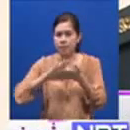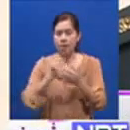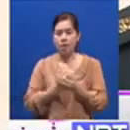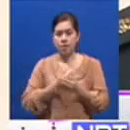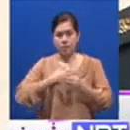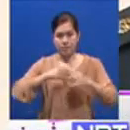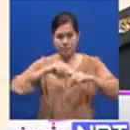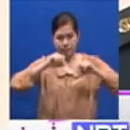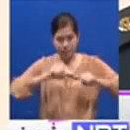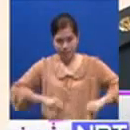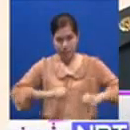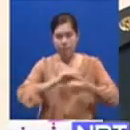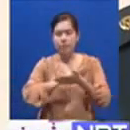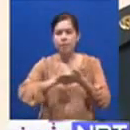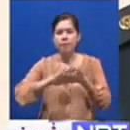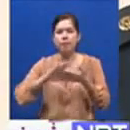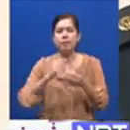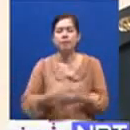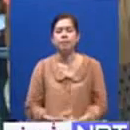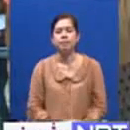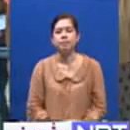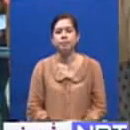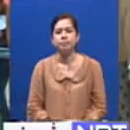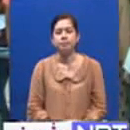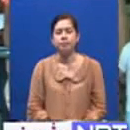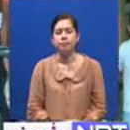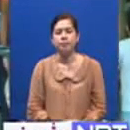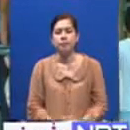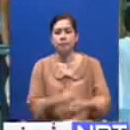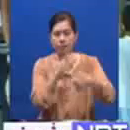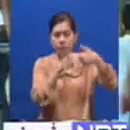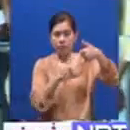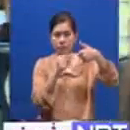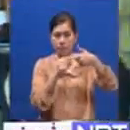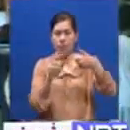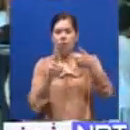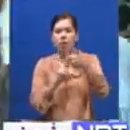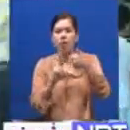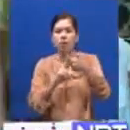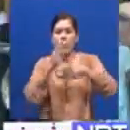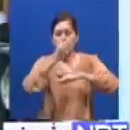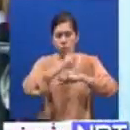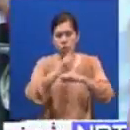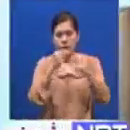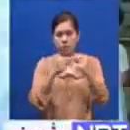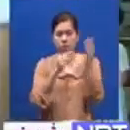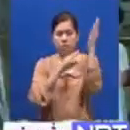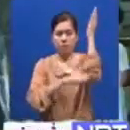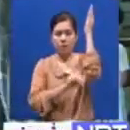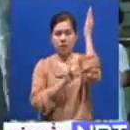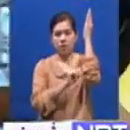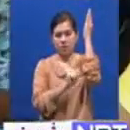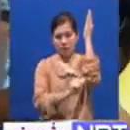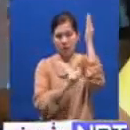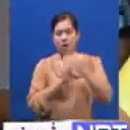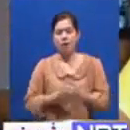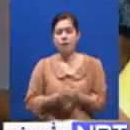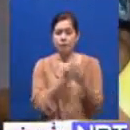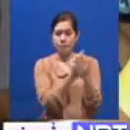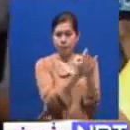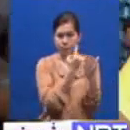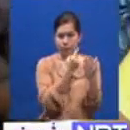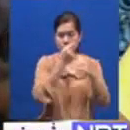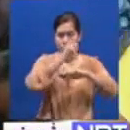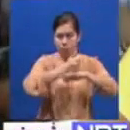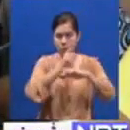ลงกันก่อน นายกู้เกียรติวงกระพันรองผู้ว่าราชการจังหวัดยะลาเป็นตัวแทนนายสามารถวราดิษัยผู้ว่ารา